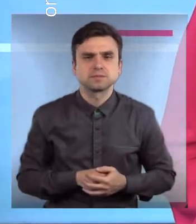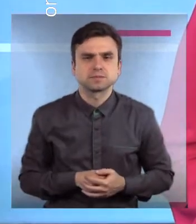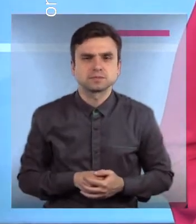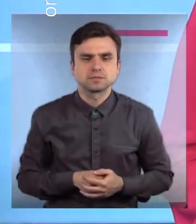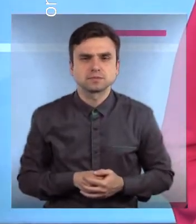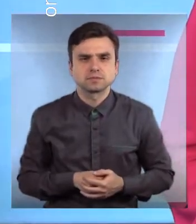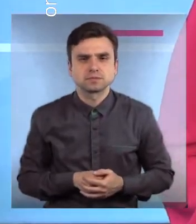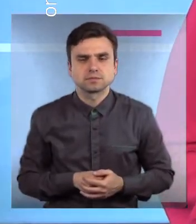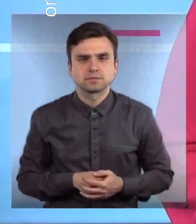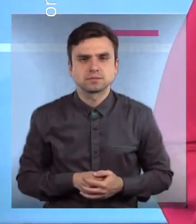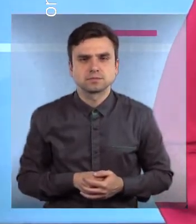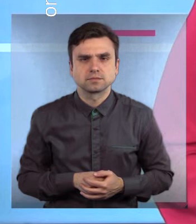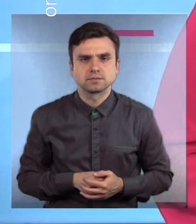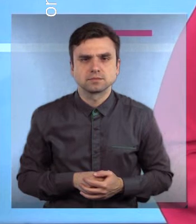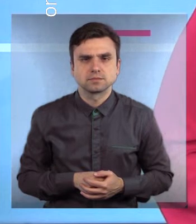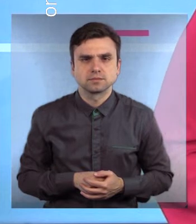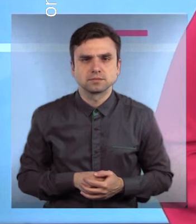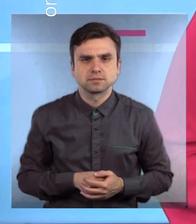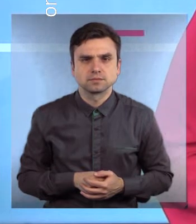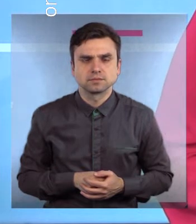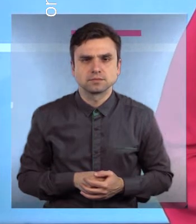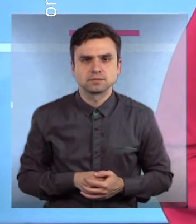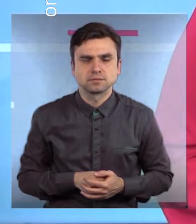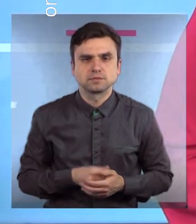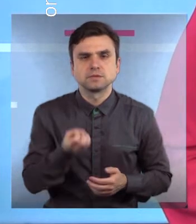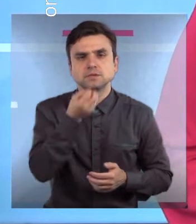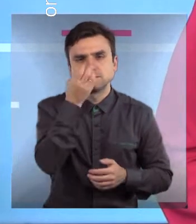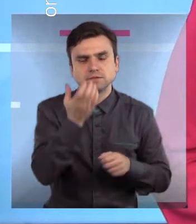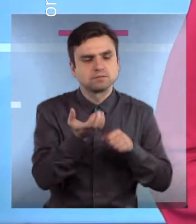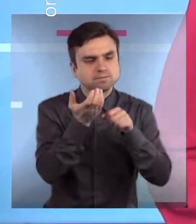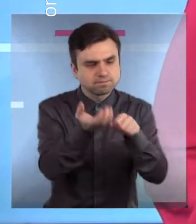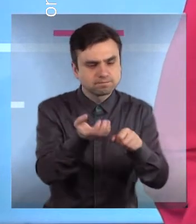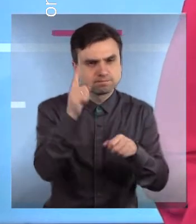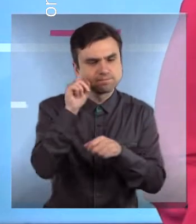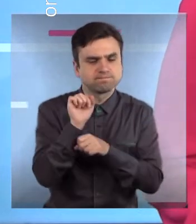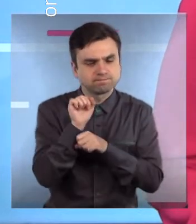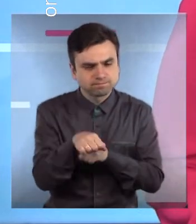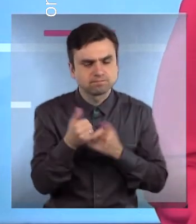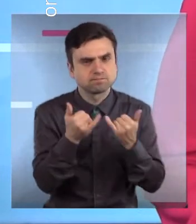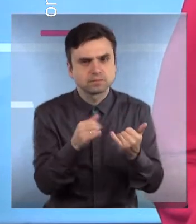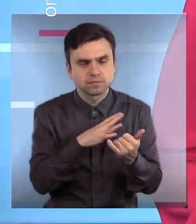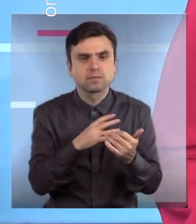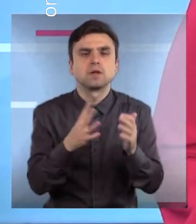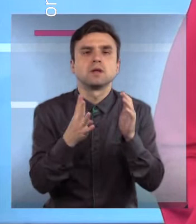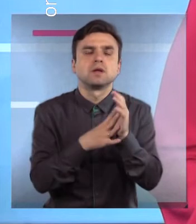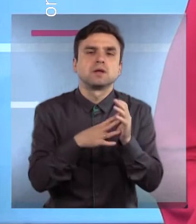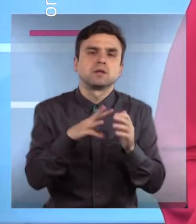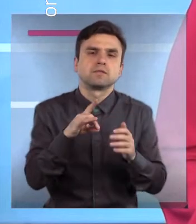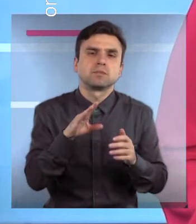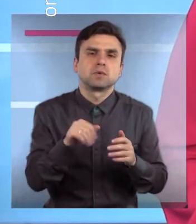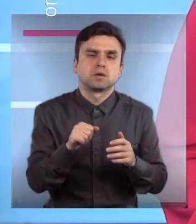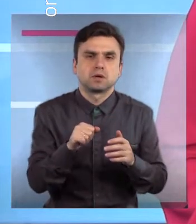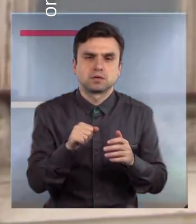Поклали квіти та схилили голови. О 10 ранку 9 березня біля пам'ятника Тарасу Шевченку вшанували пам'ять видатного